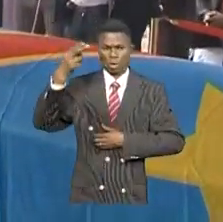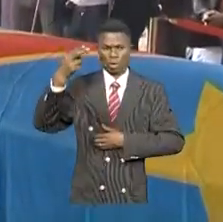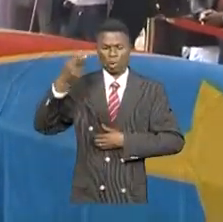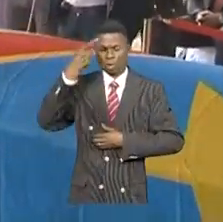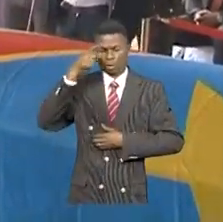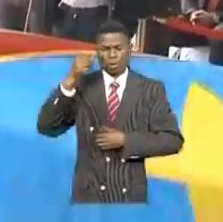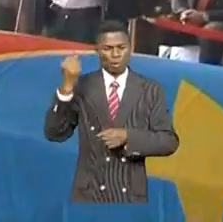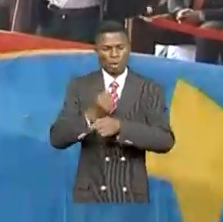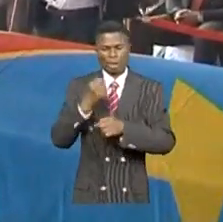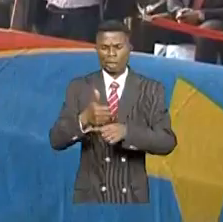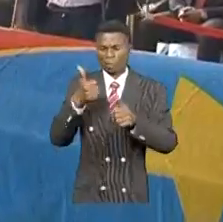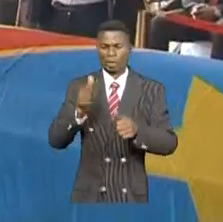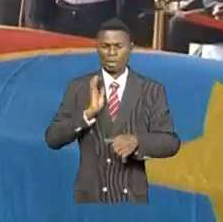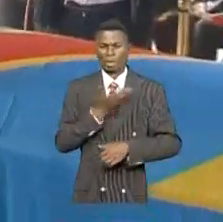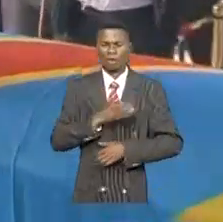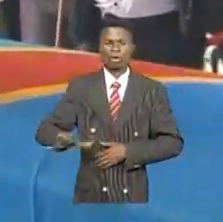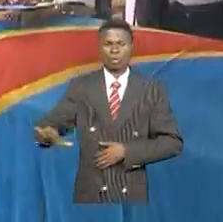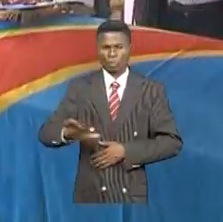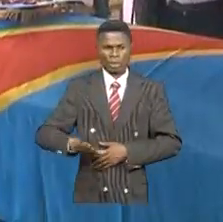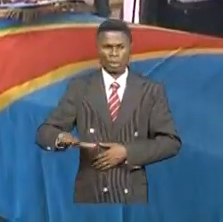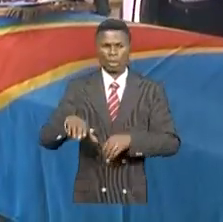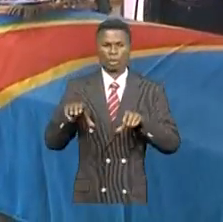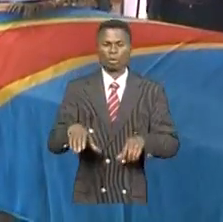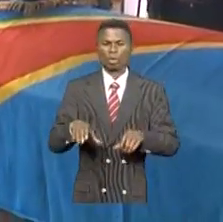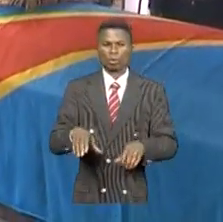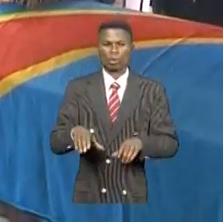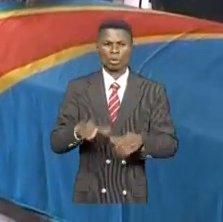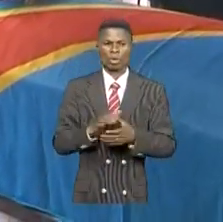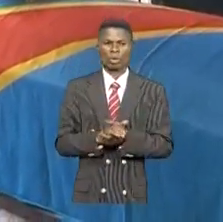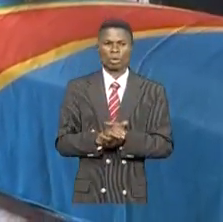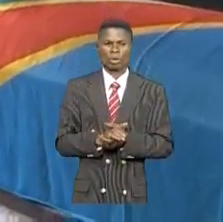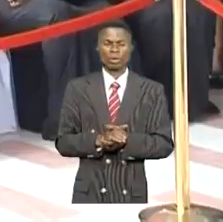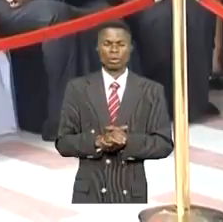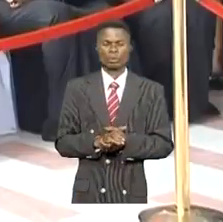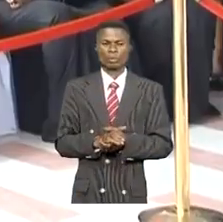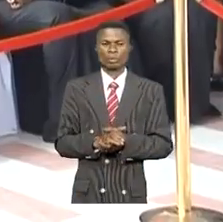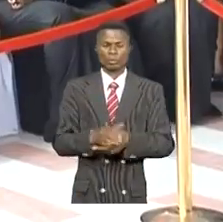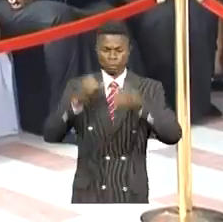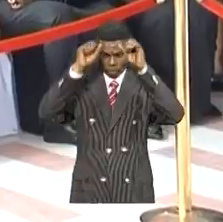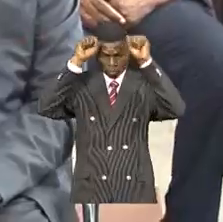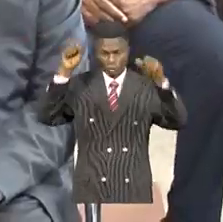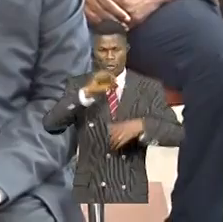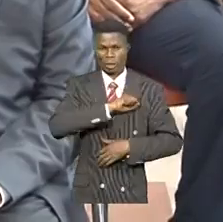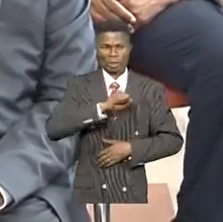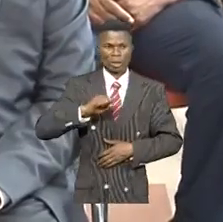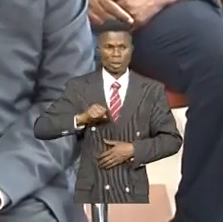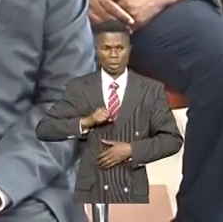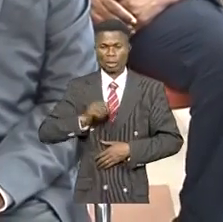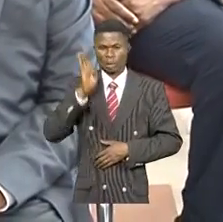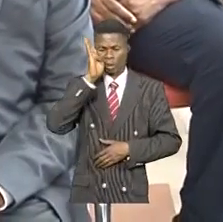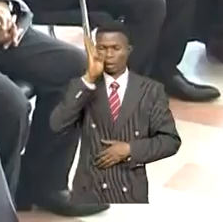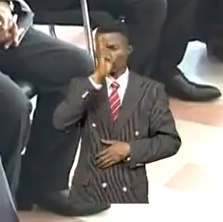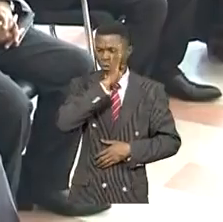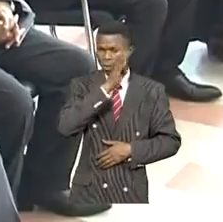les bons et loyaux services rendus à la nation par les chanceliers des ordres nationaux. Le président du Sénat, Modeste Bahati